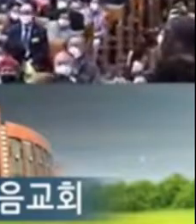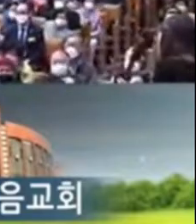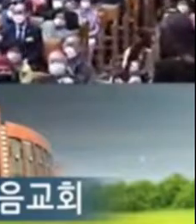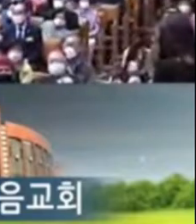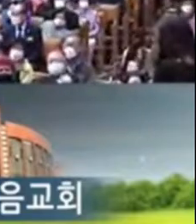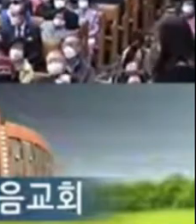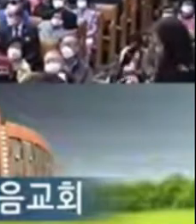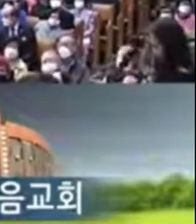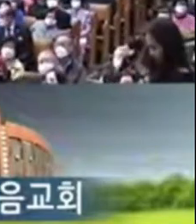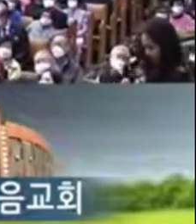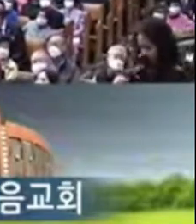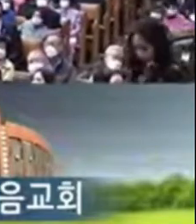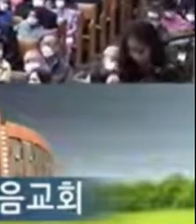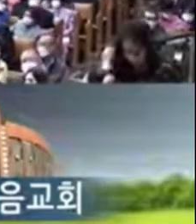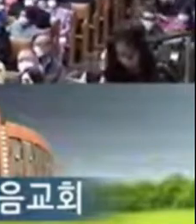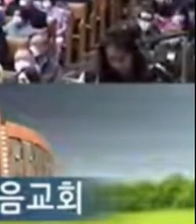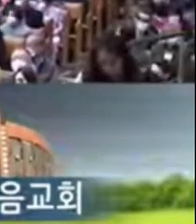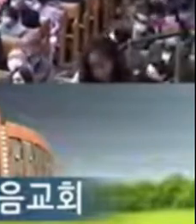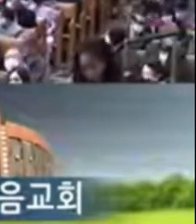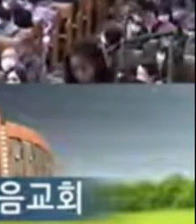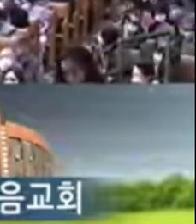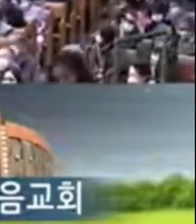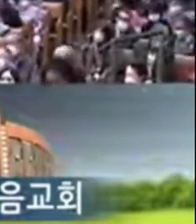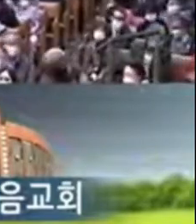우리 모두에게 좋은 일이 일어납니다.